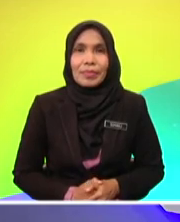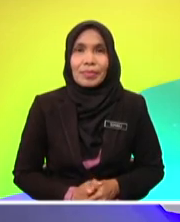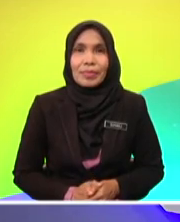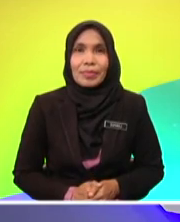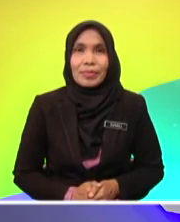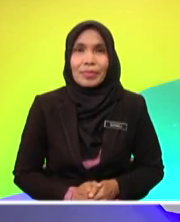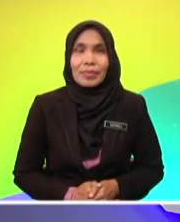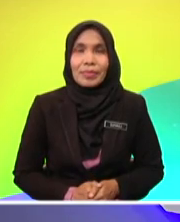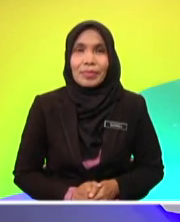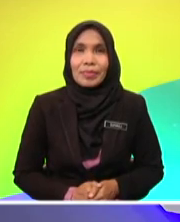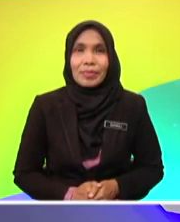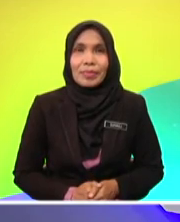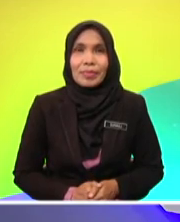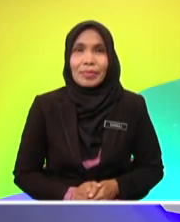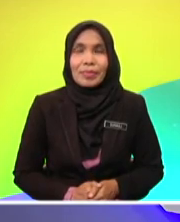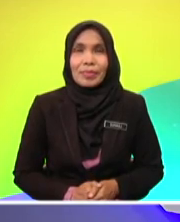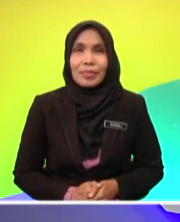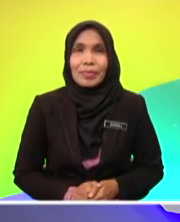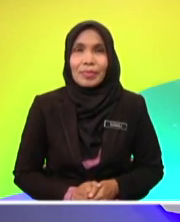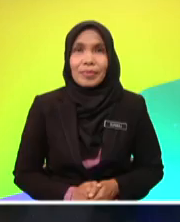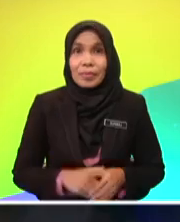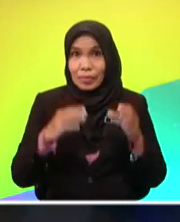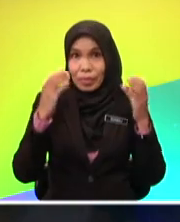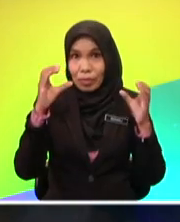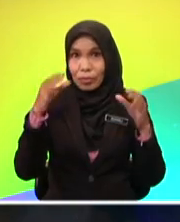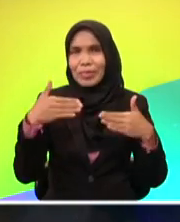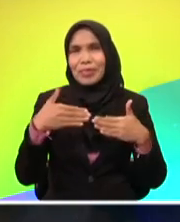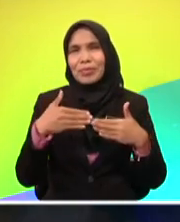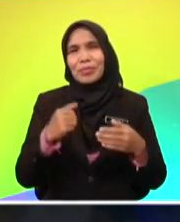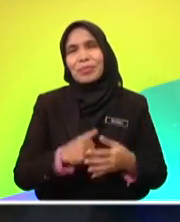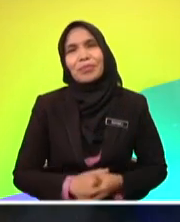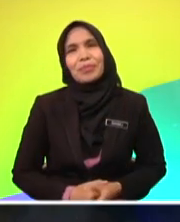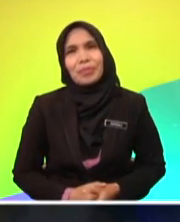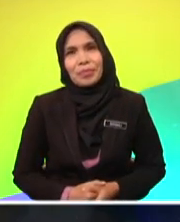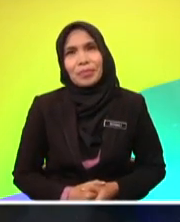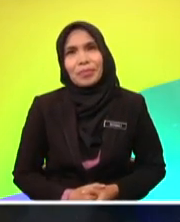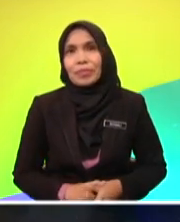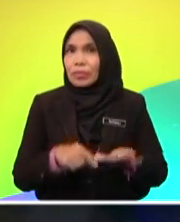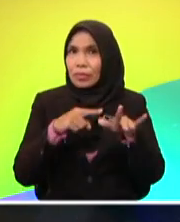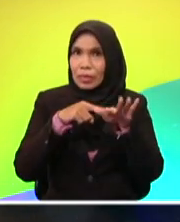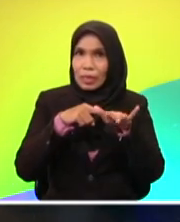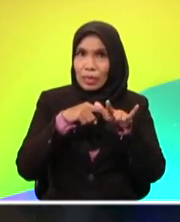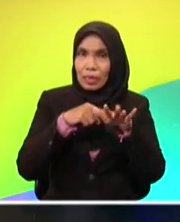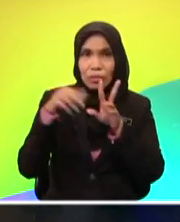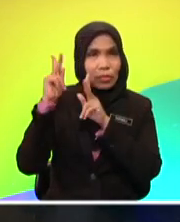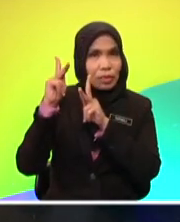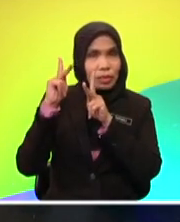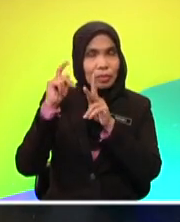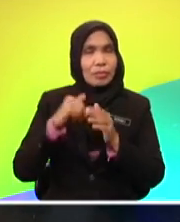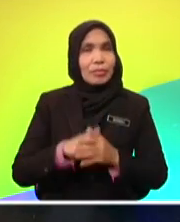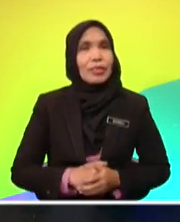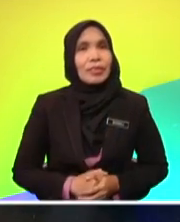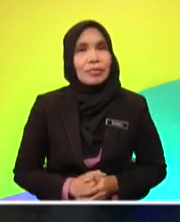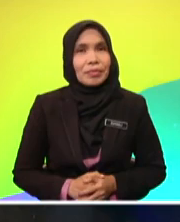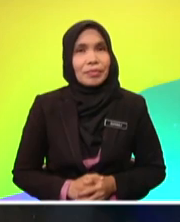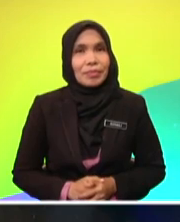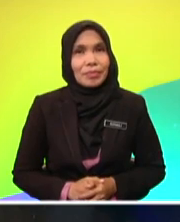adalah Cikgu Suhaila boleh sambung. Boleh. Seterusnya, okey, pada daun kelapa, selain kita boleh